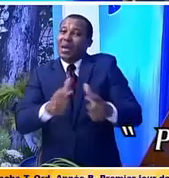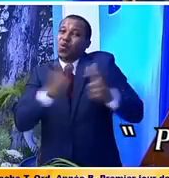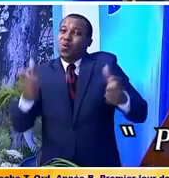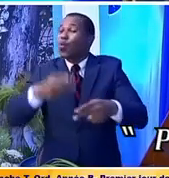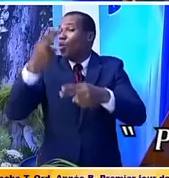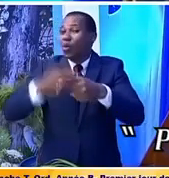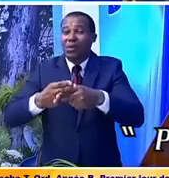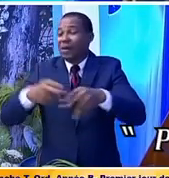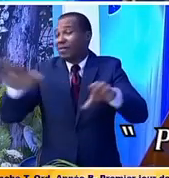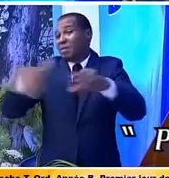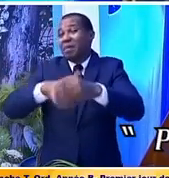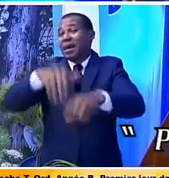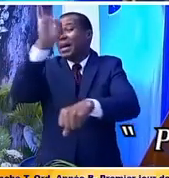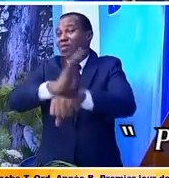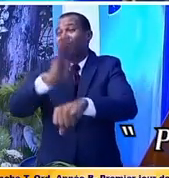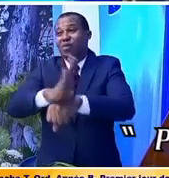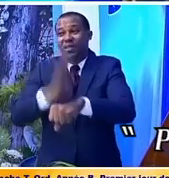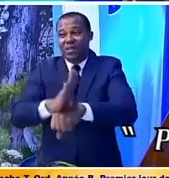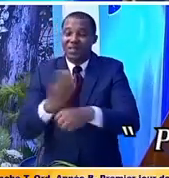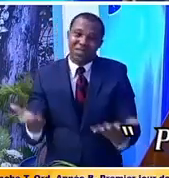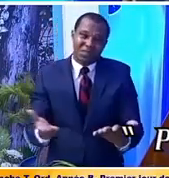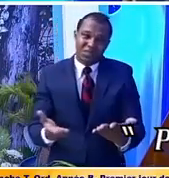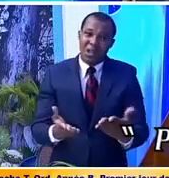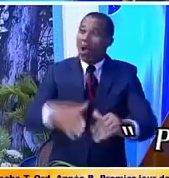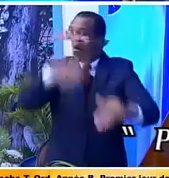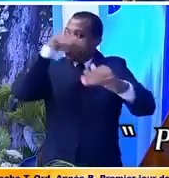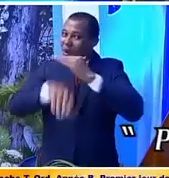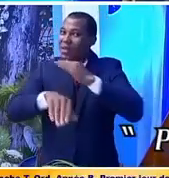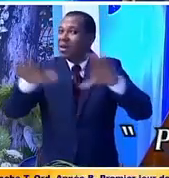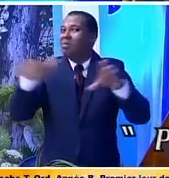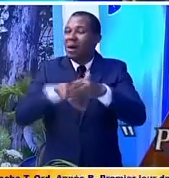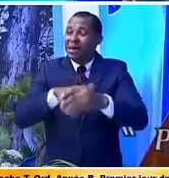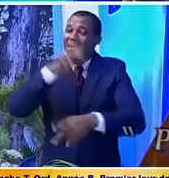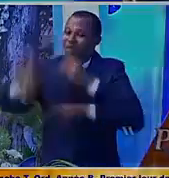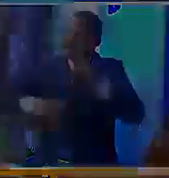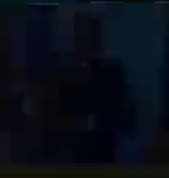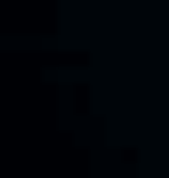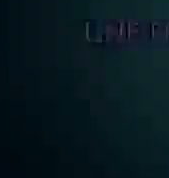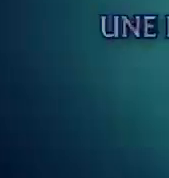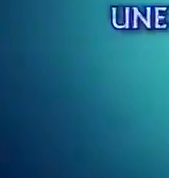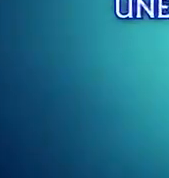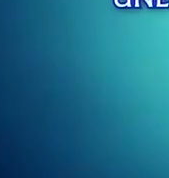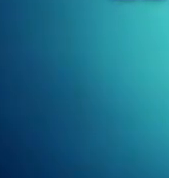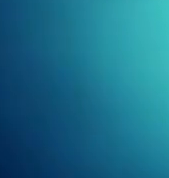business. Dès pour rentrer dans mariage ça, mon n'a souffri quand même.